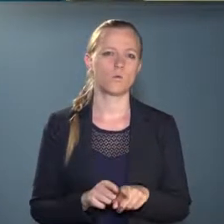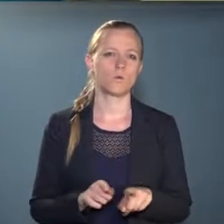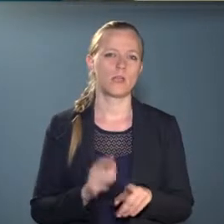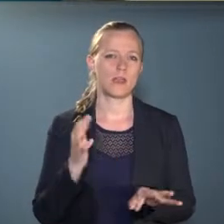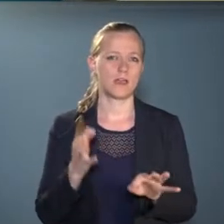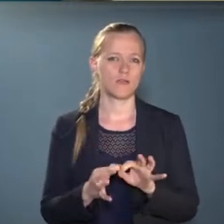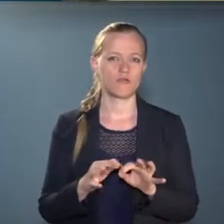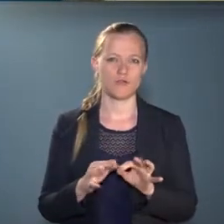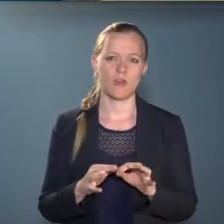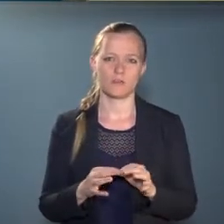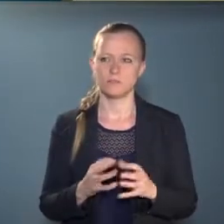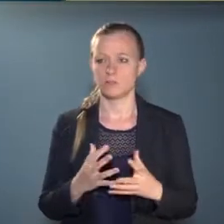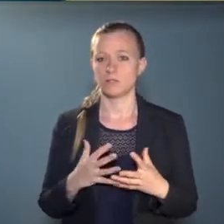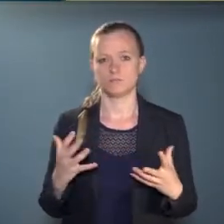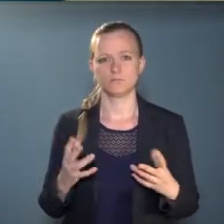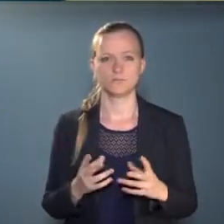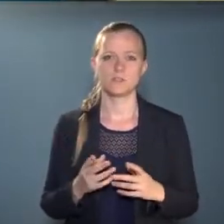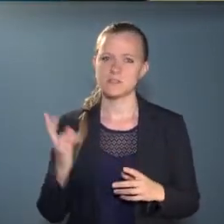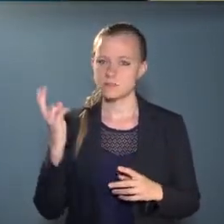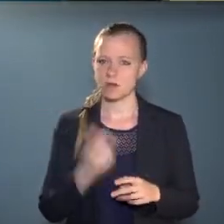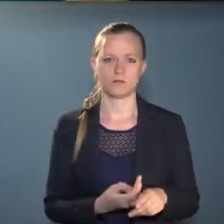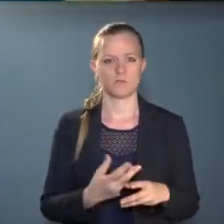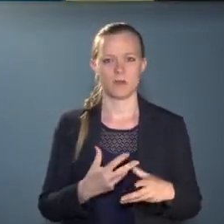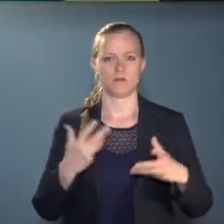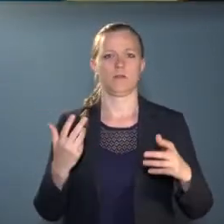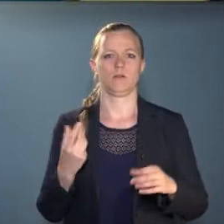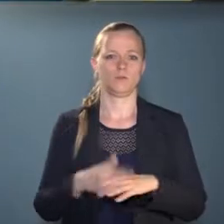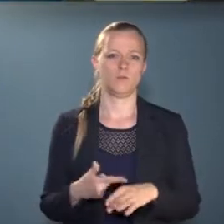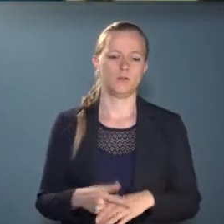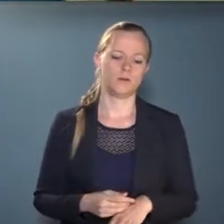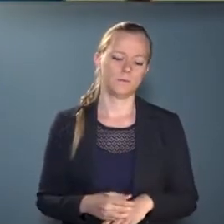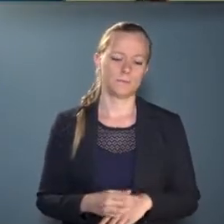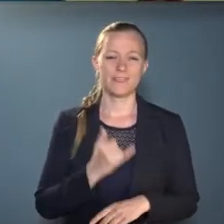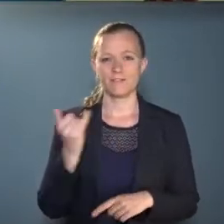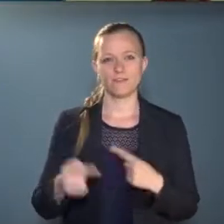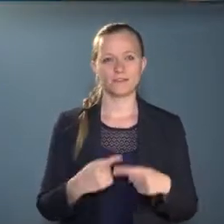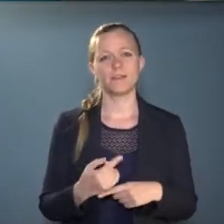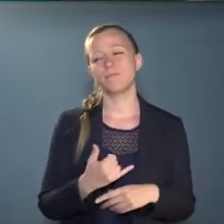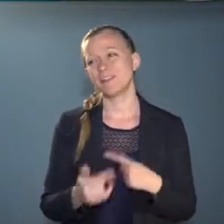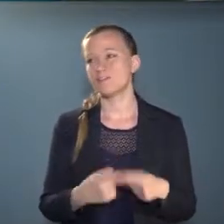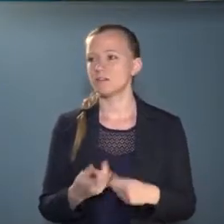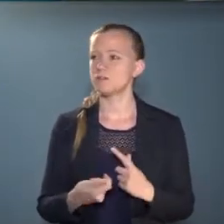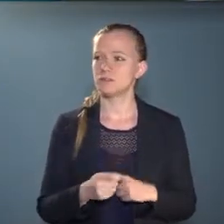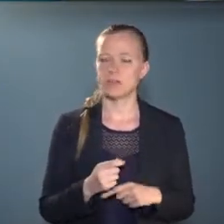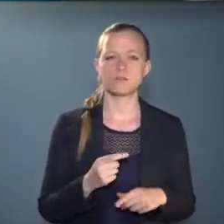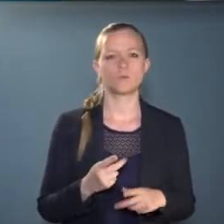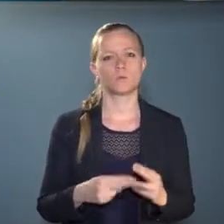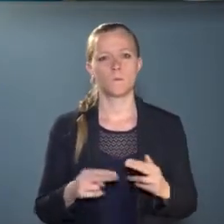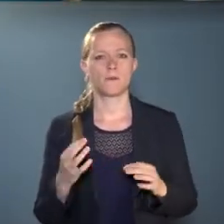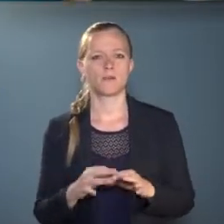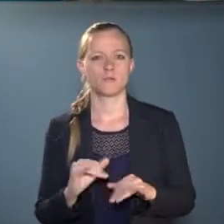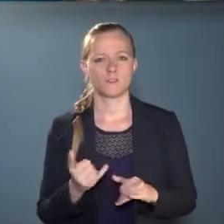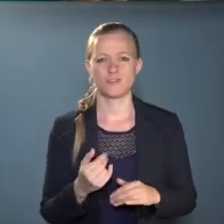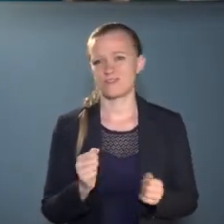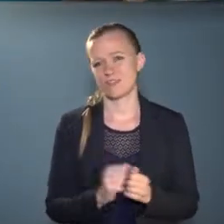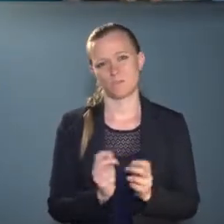ami nagyot szól, legalábbis a szakmai berkekben évente? Évente találkozunk több esetben is, számot